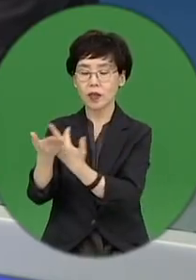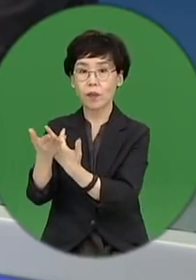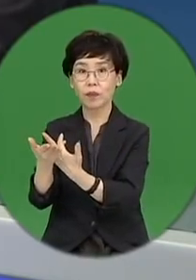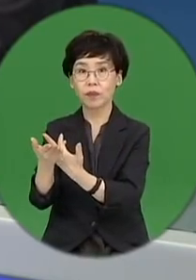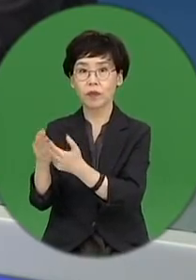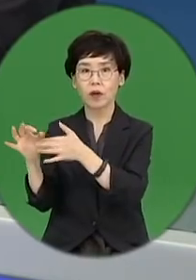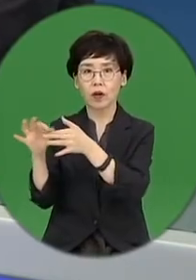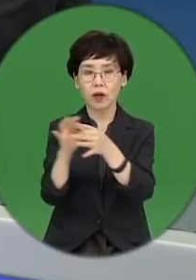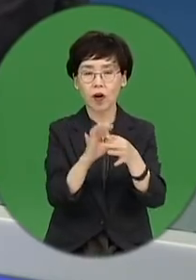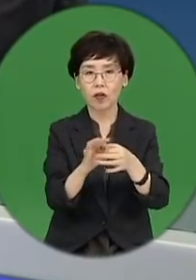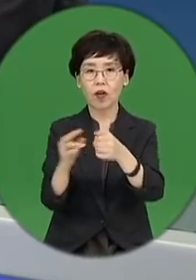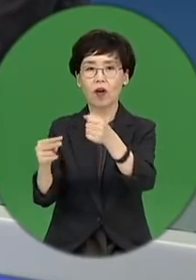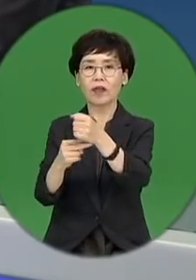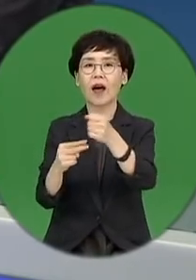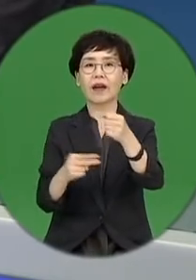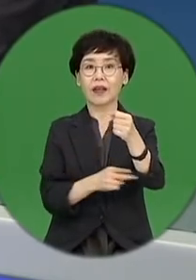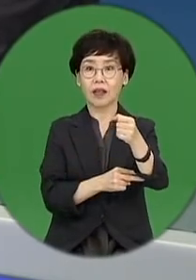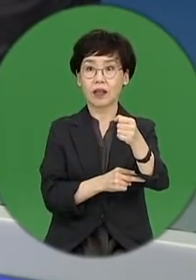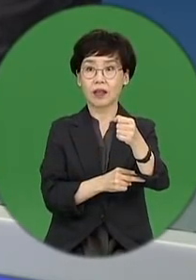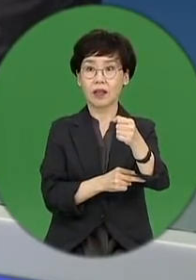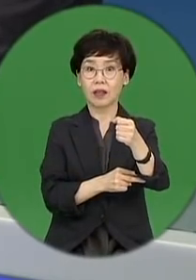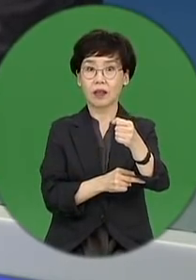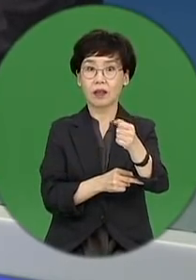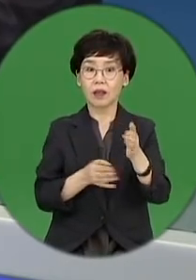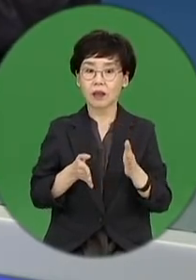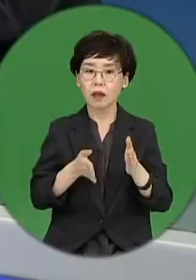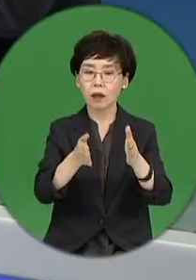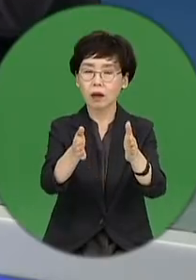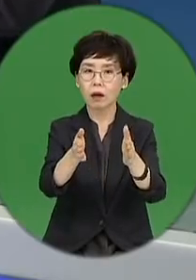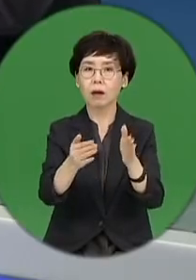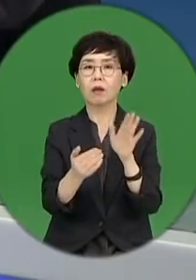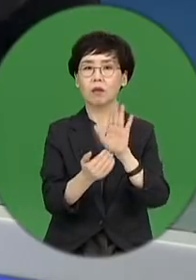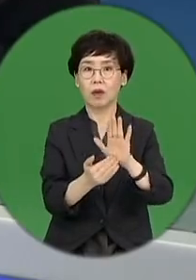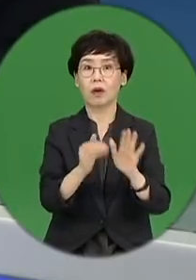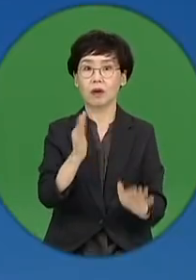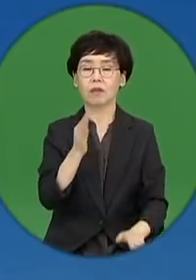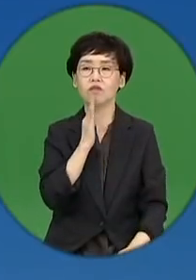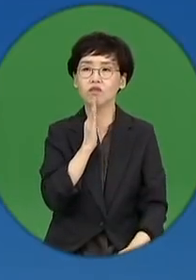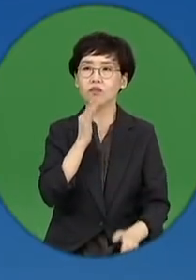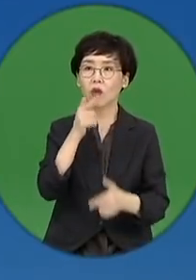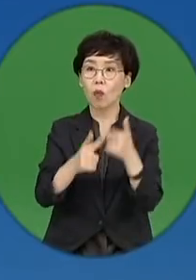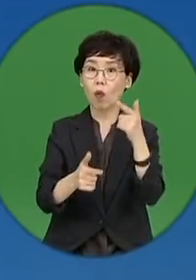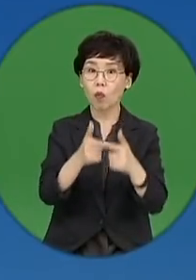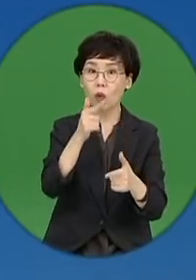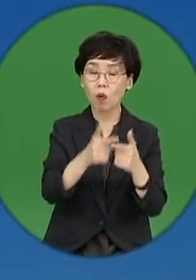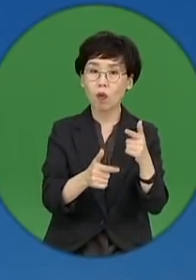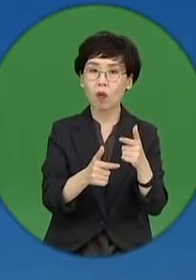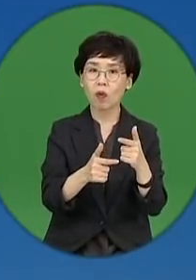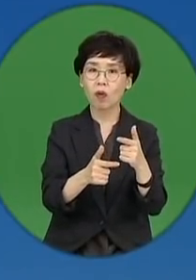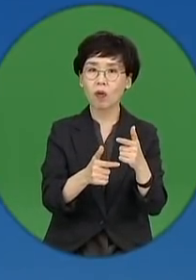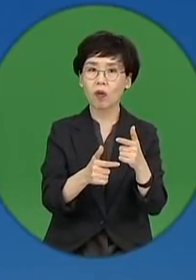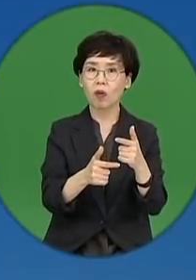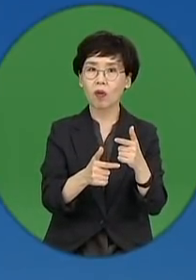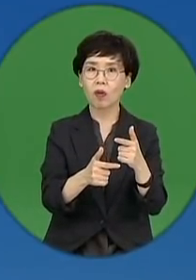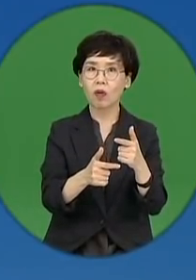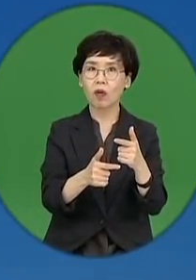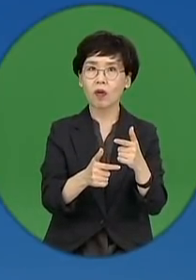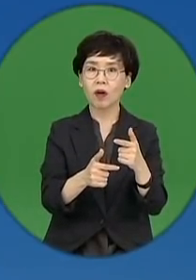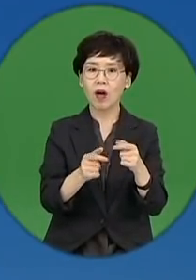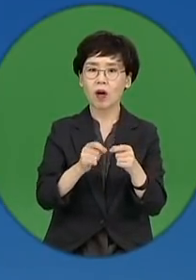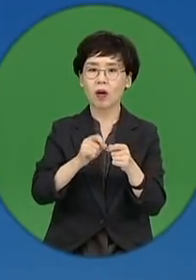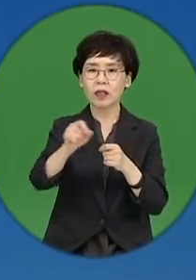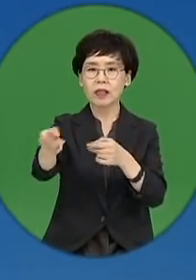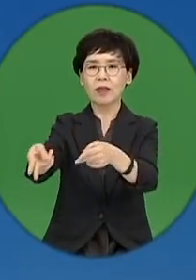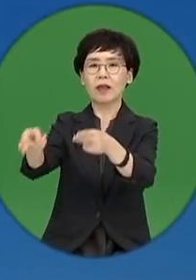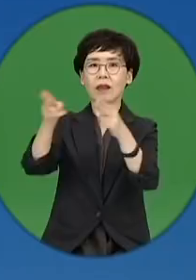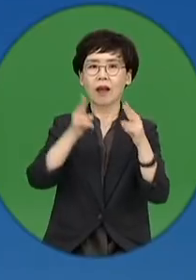예. 연덕여죠. 그쪽 도로도 통제를 해야겠군요. 그렇죠. 우리 지금 목포 그 항 바깥에는 그런 그 장대교들이 많이